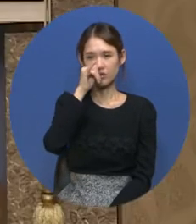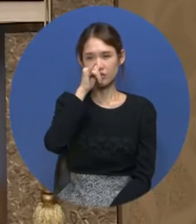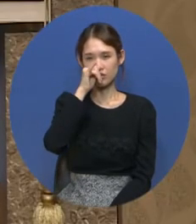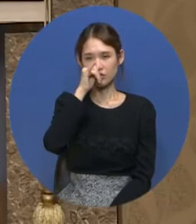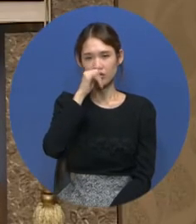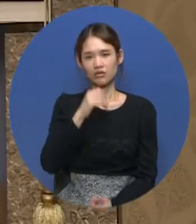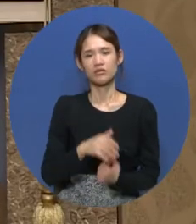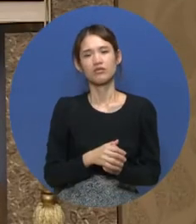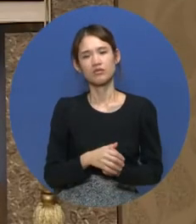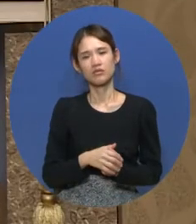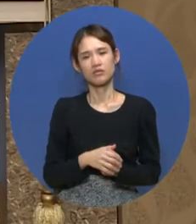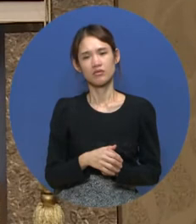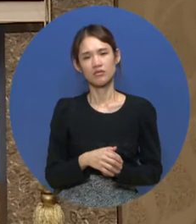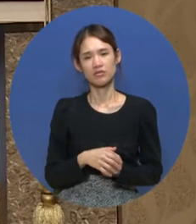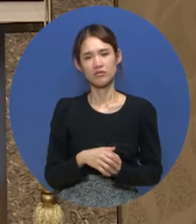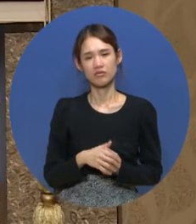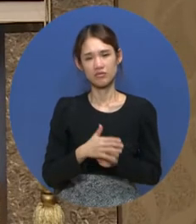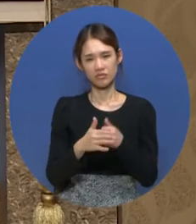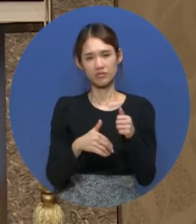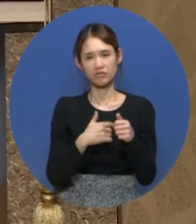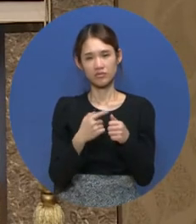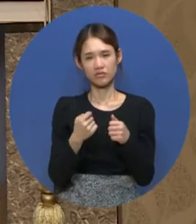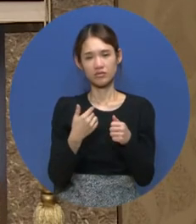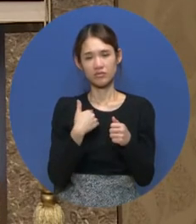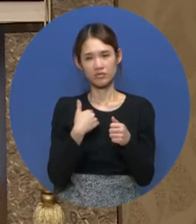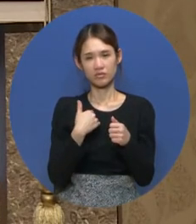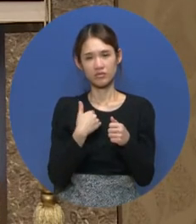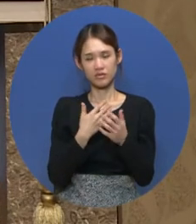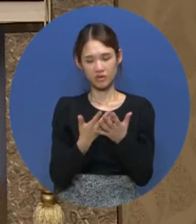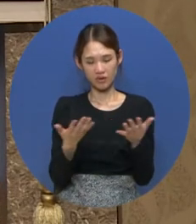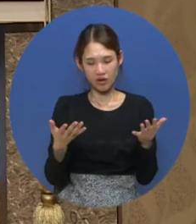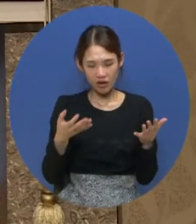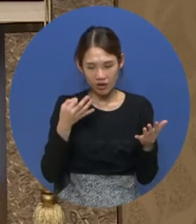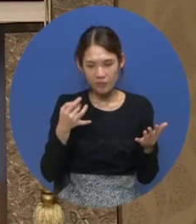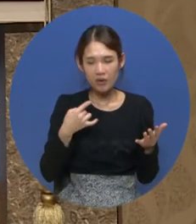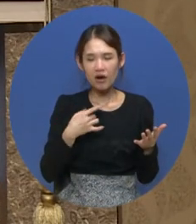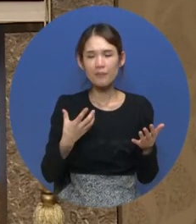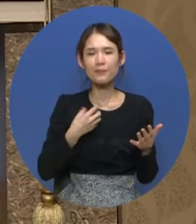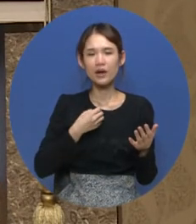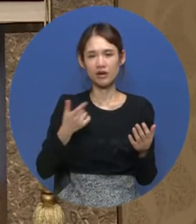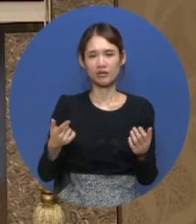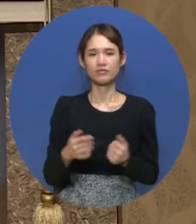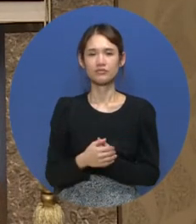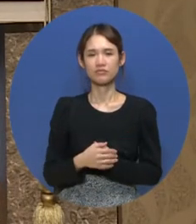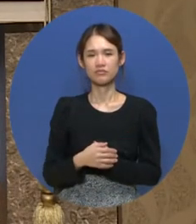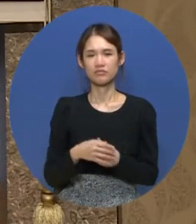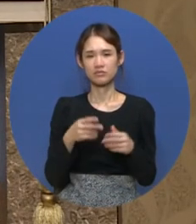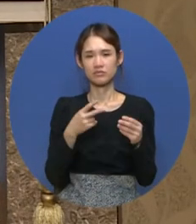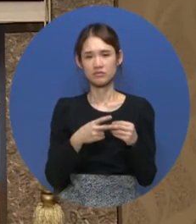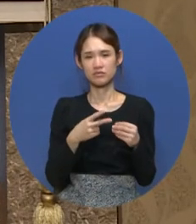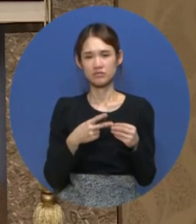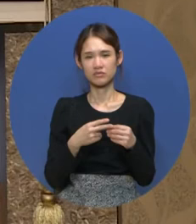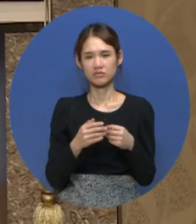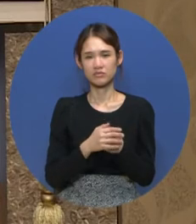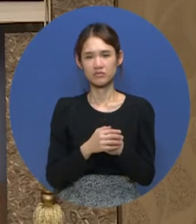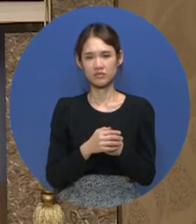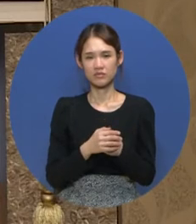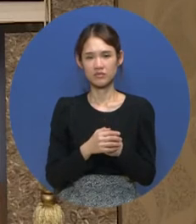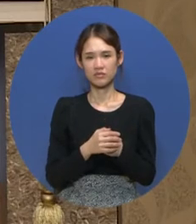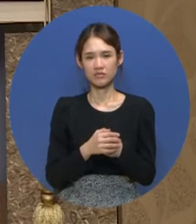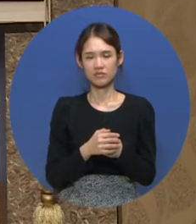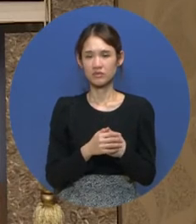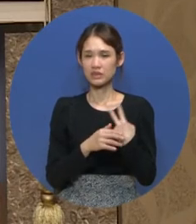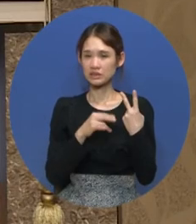머리속에 미리 많이 남아요 그런 상황이 또 내 앞에서 전개돼 썼으니까 두번째는 또 생각나는